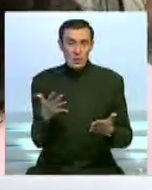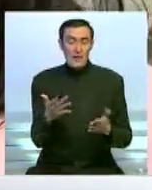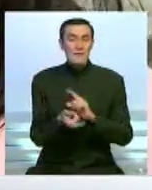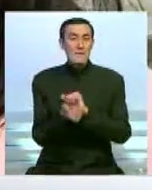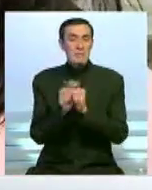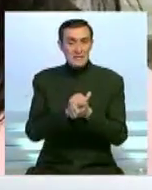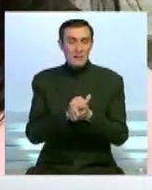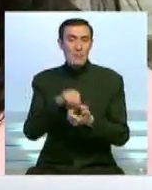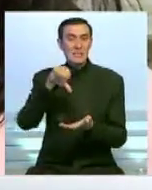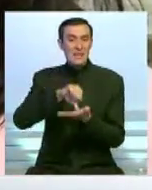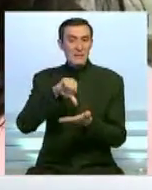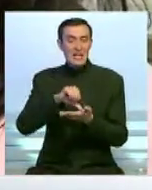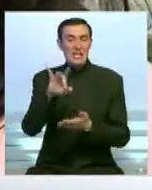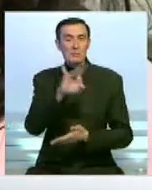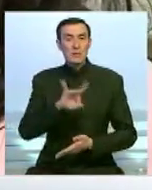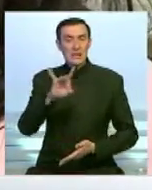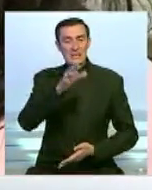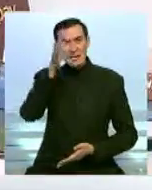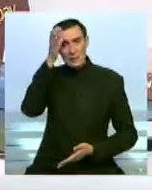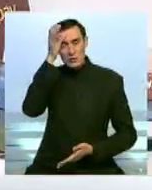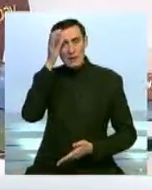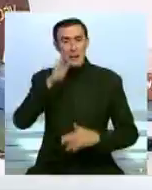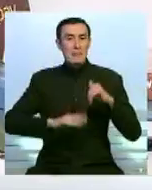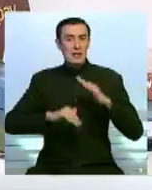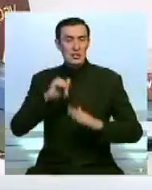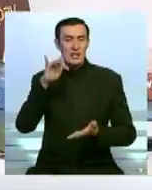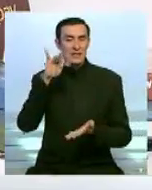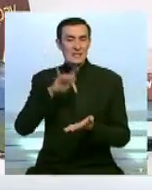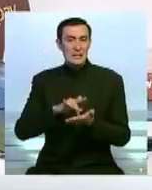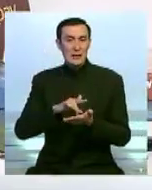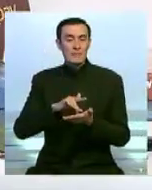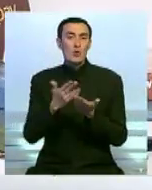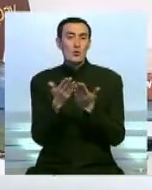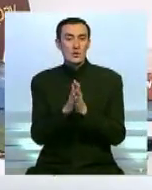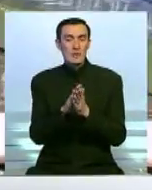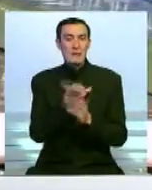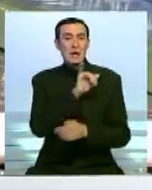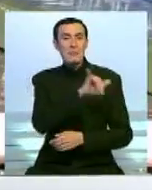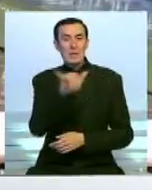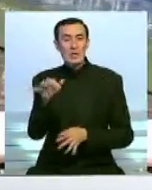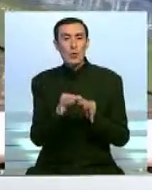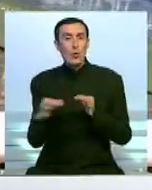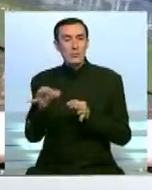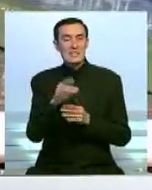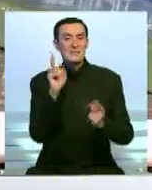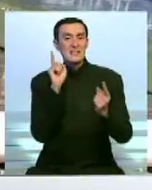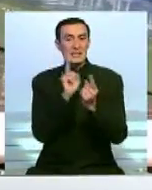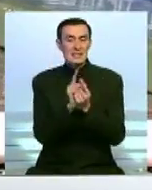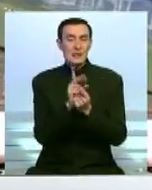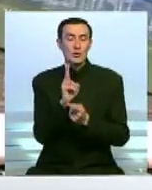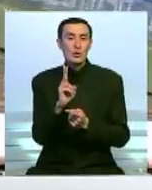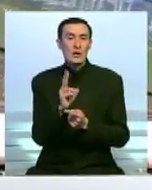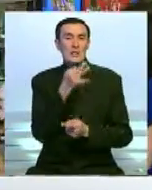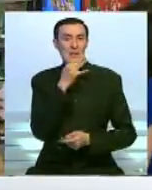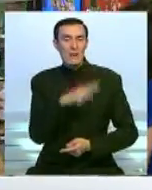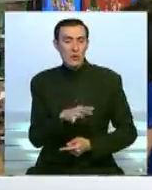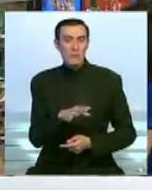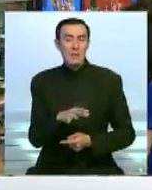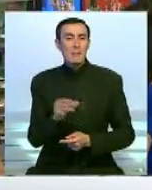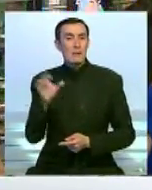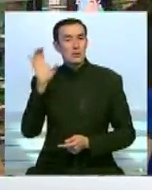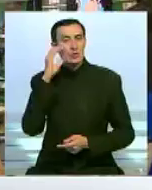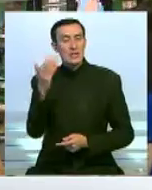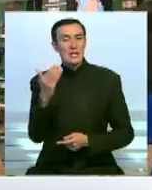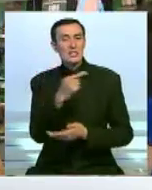Вместо этого представители Республиканского научно-практического центра «Учебник» объездят регион. Они встретятся с недовольными, соберут замечания